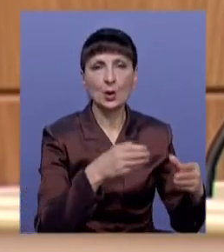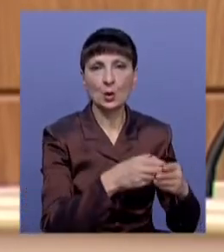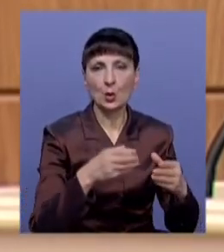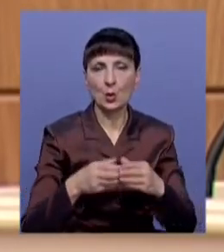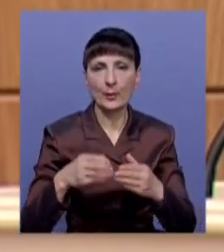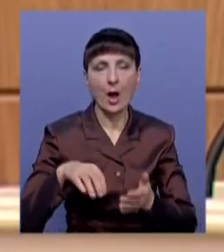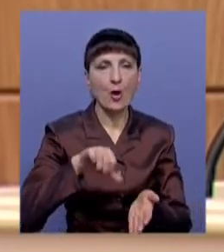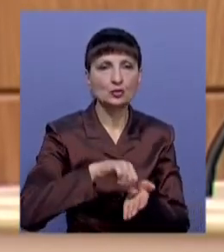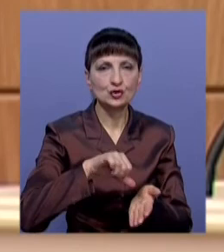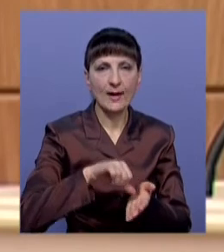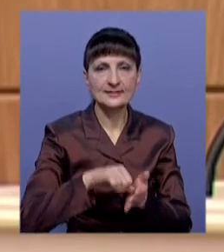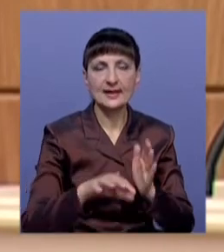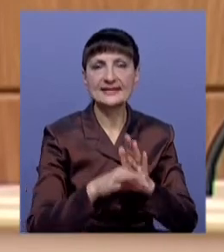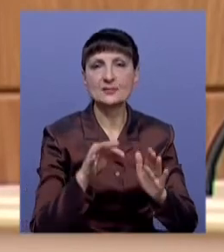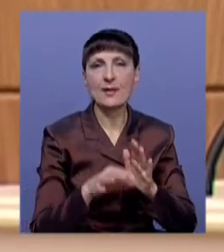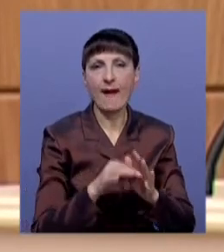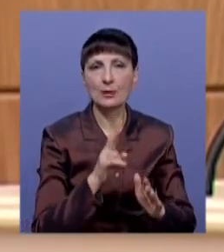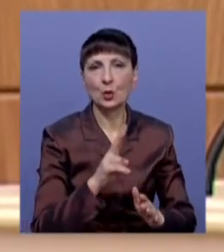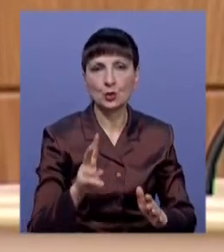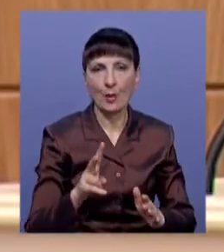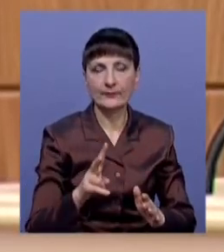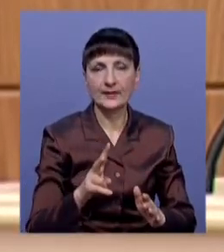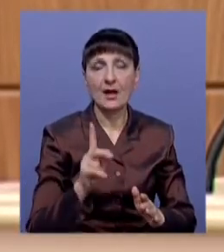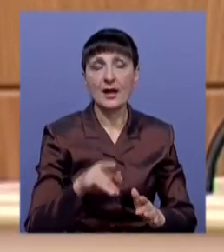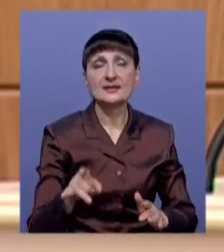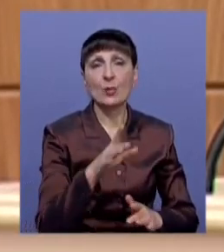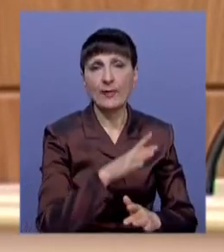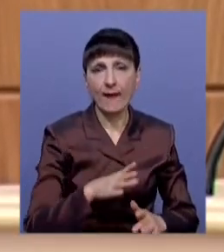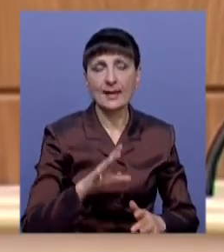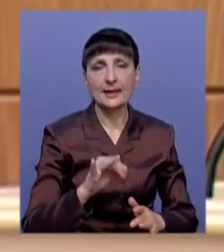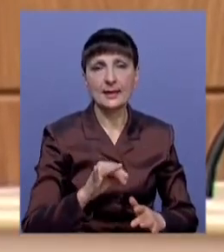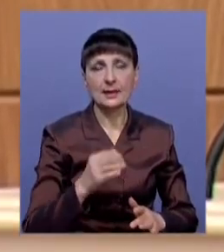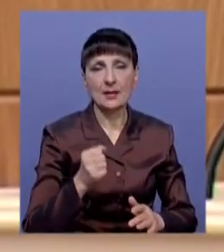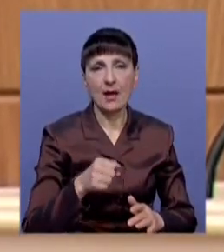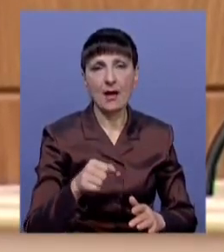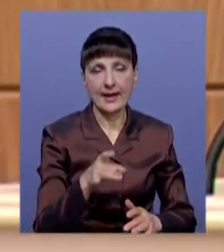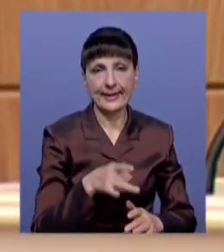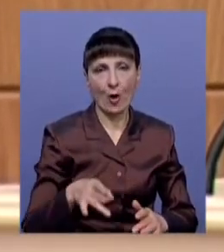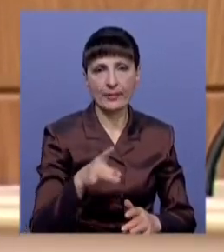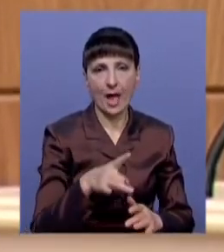категорий участников избирательного процесса как на республиканском, так и на региональных уровнях.